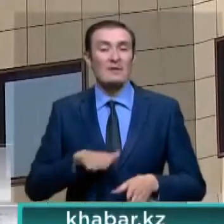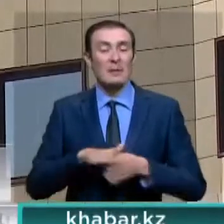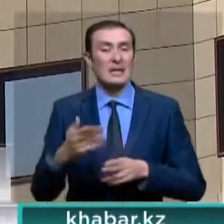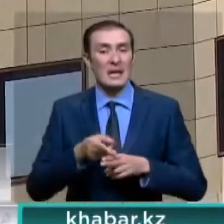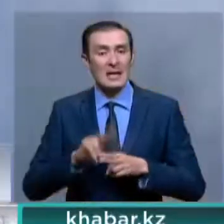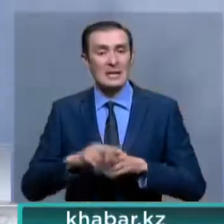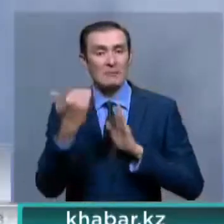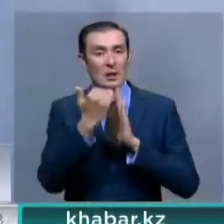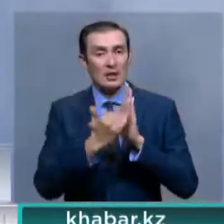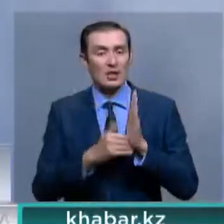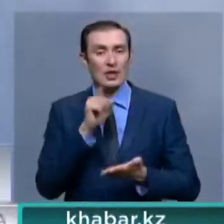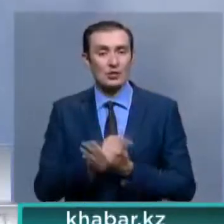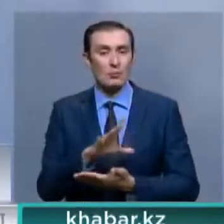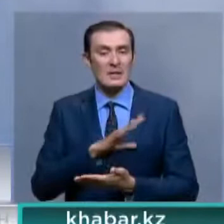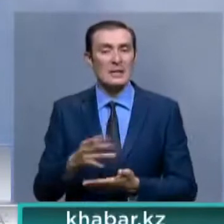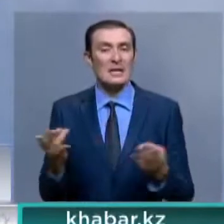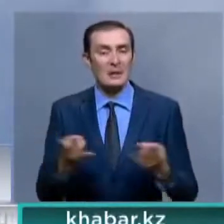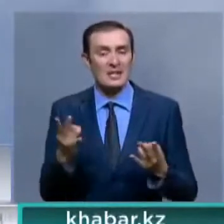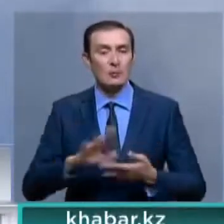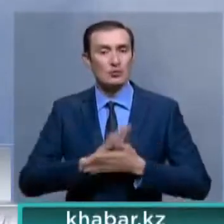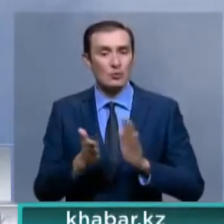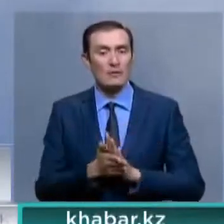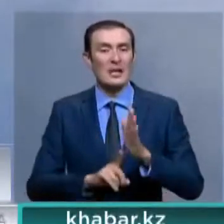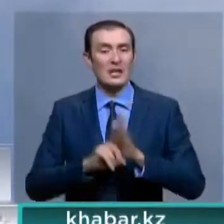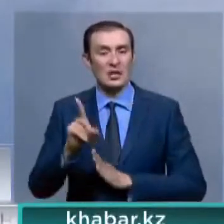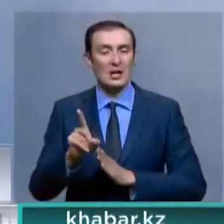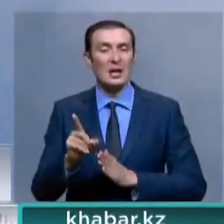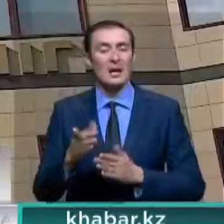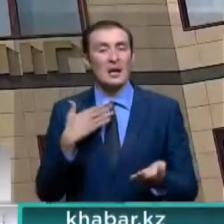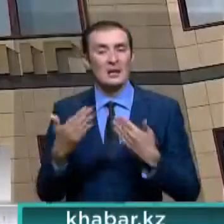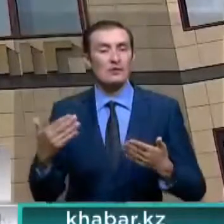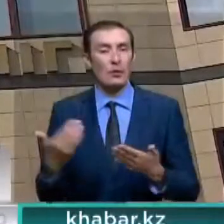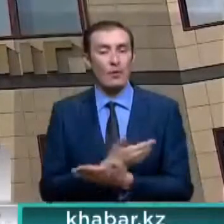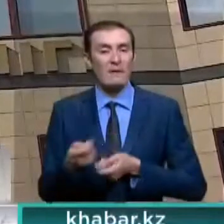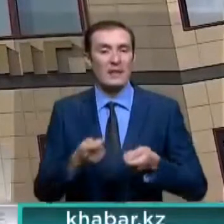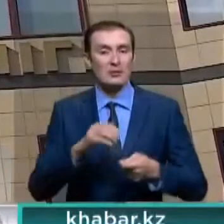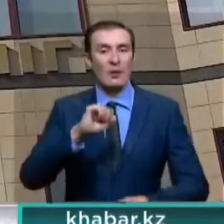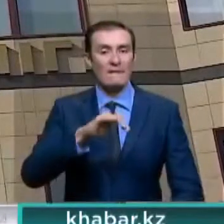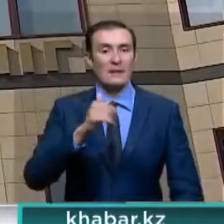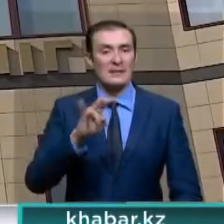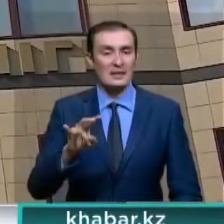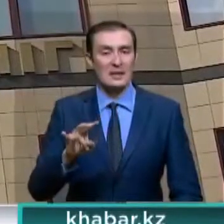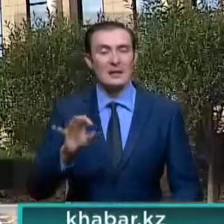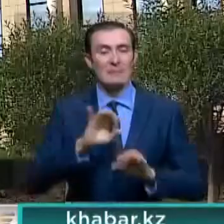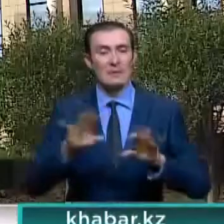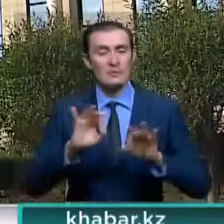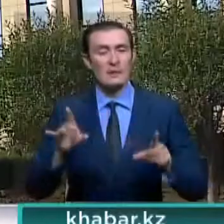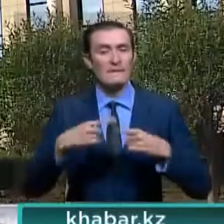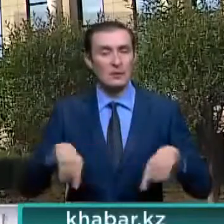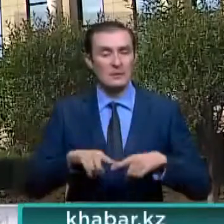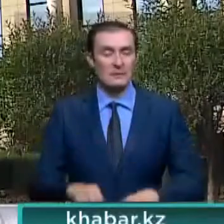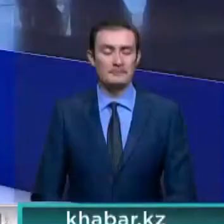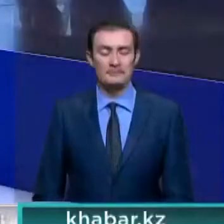этих положений должно стать необходимым условием для начала диалога с новой властью Афганистана, подчеркнули в ведомстве.